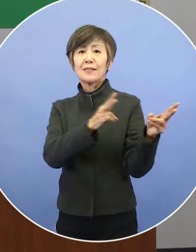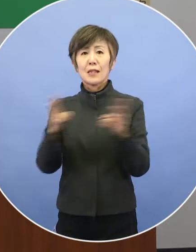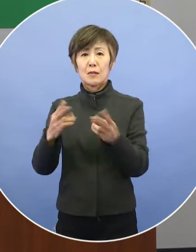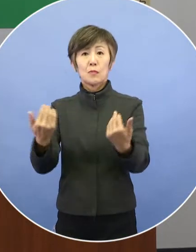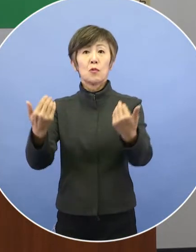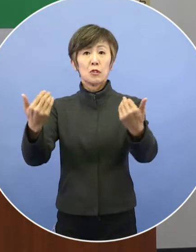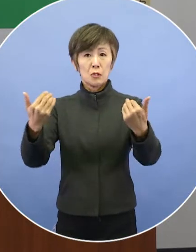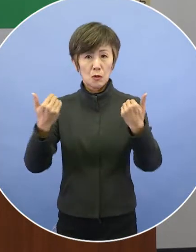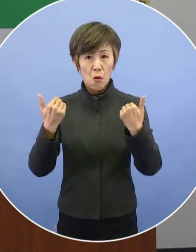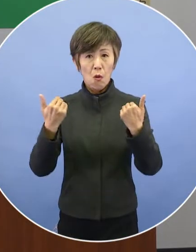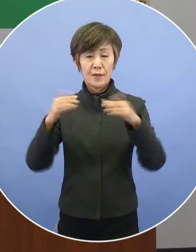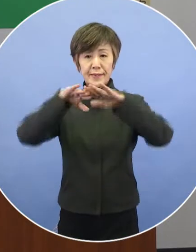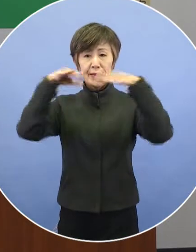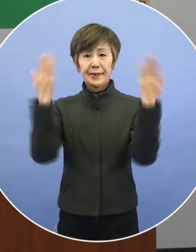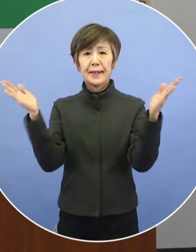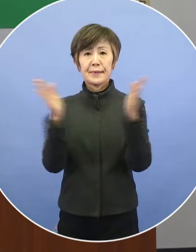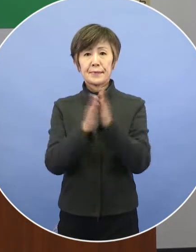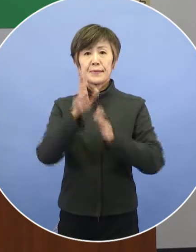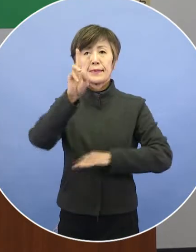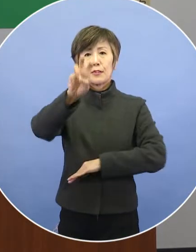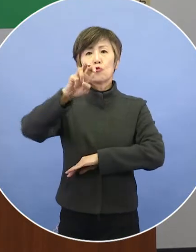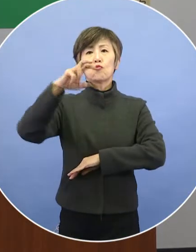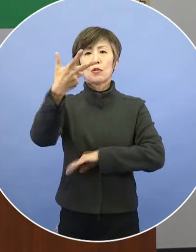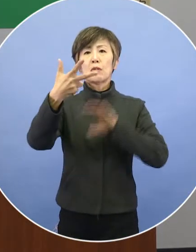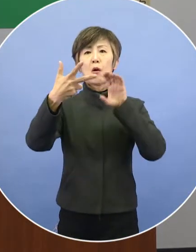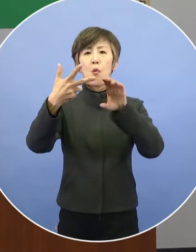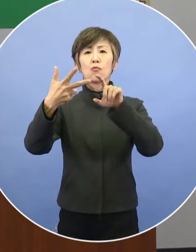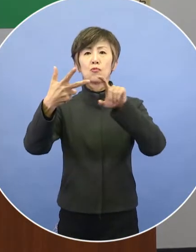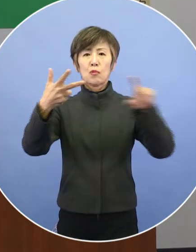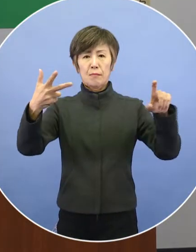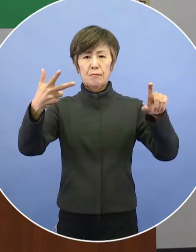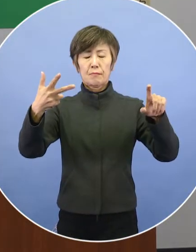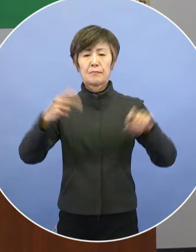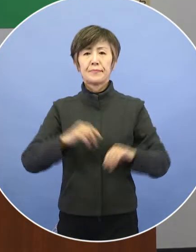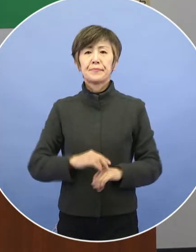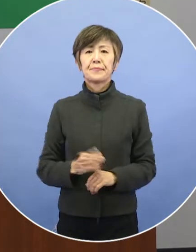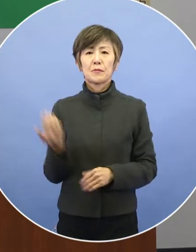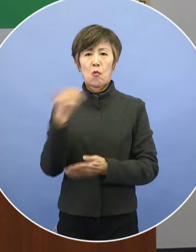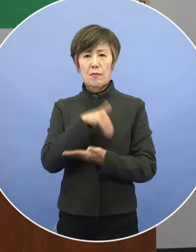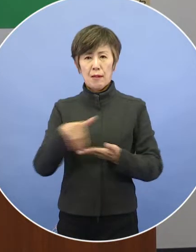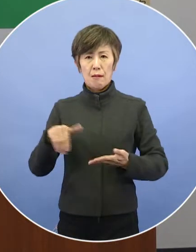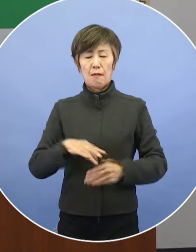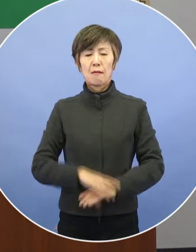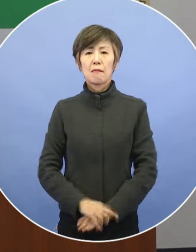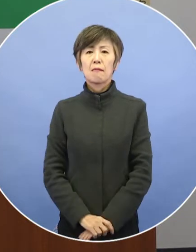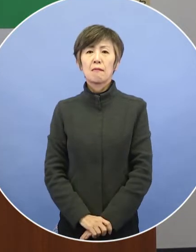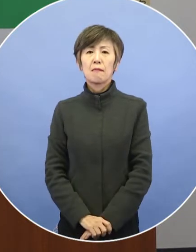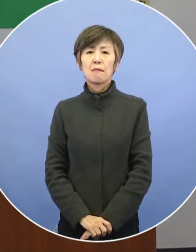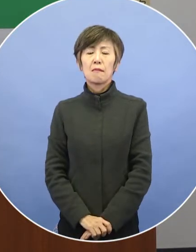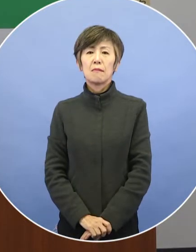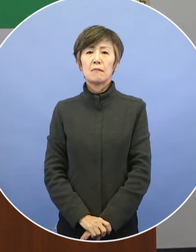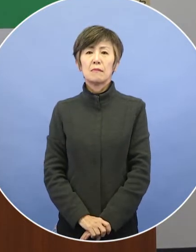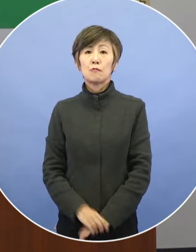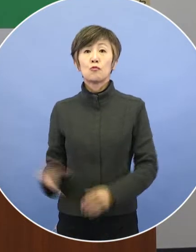こういったことも必要になります全体では27億円を予定しているということでございます